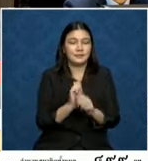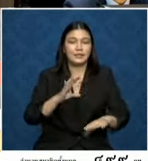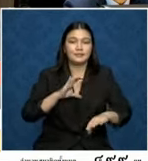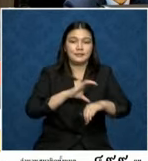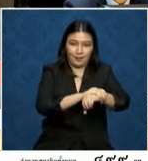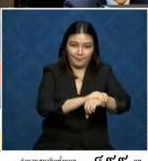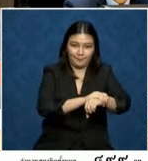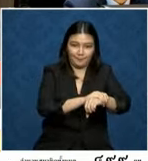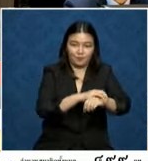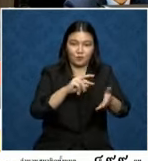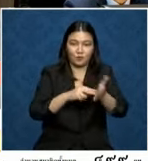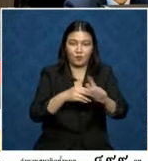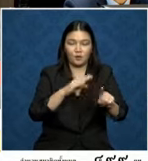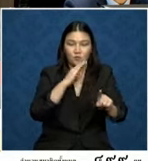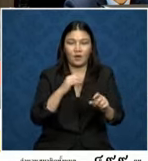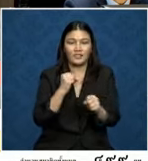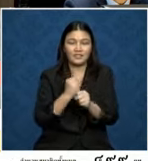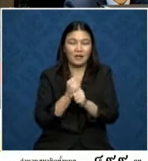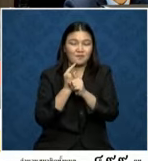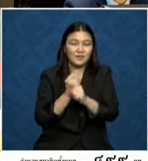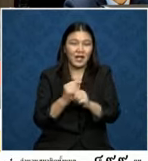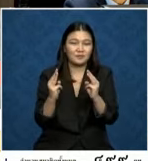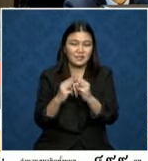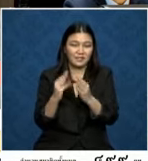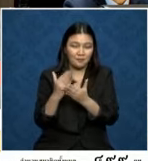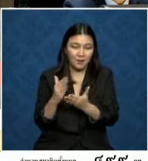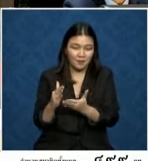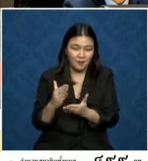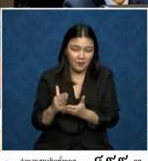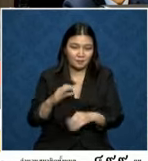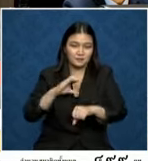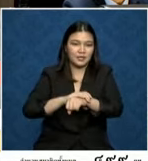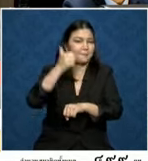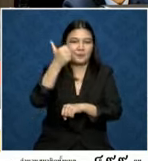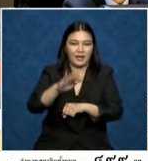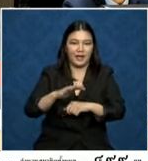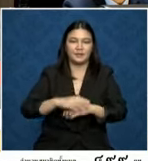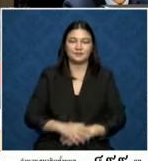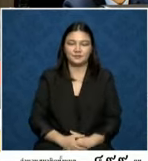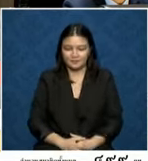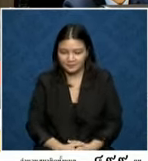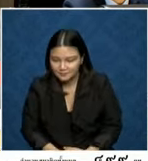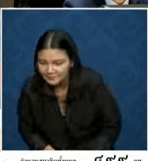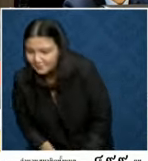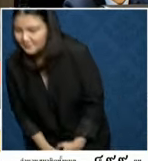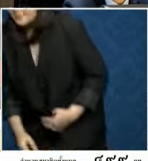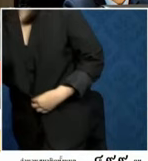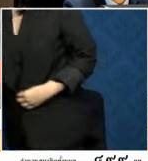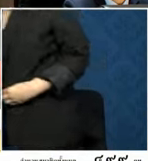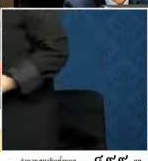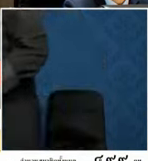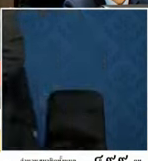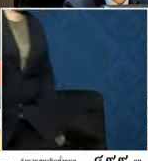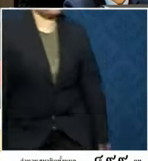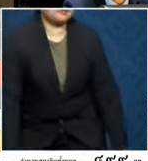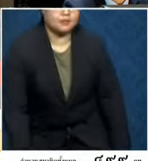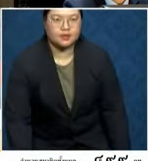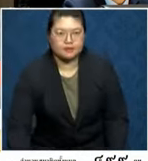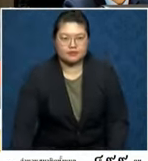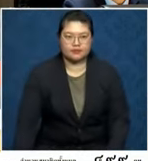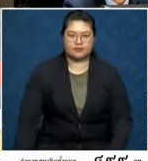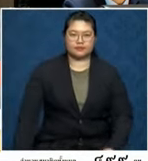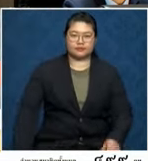ตุว่าไม่สามารถปฏิบัติการชำระหนี้ตามสัญญามิได้สมควรยกเลิกกฎหมายว่าด้วยความผิด